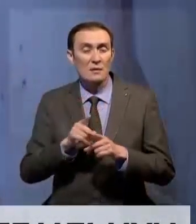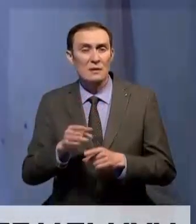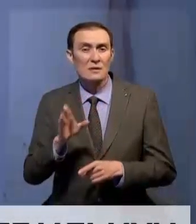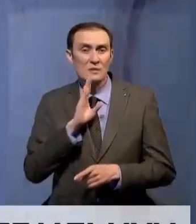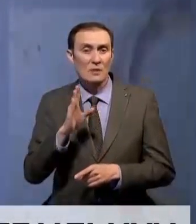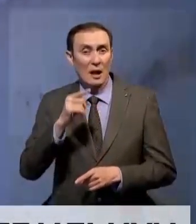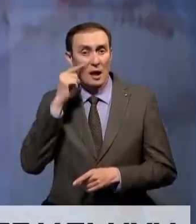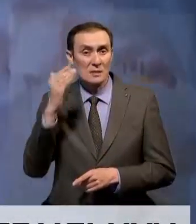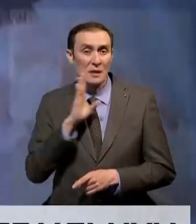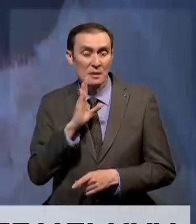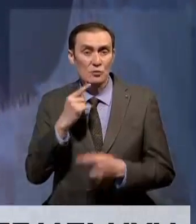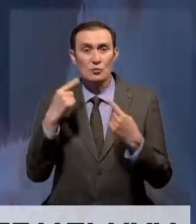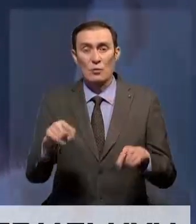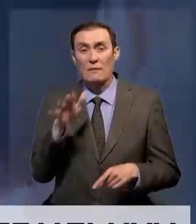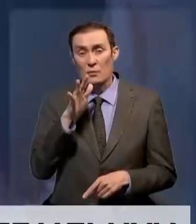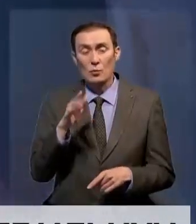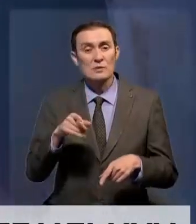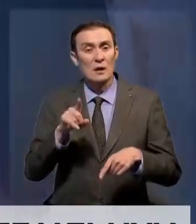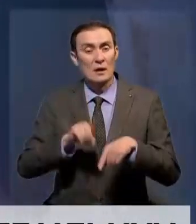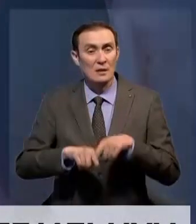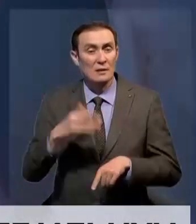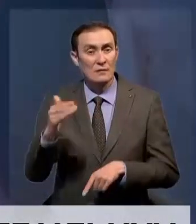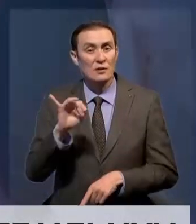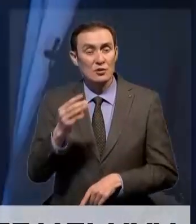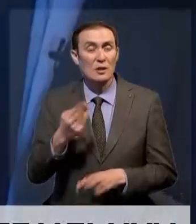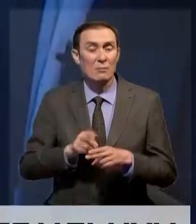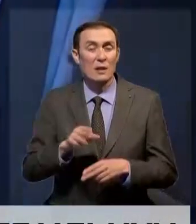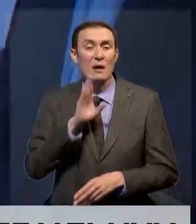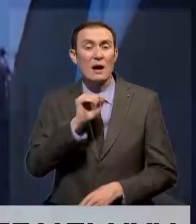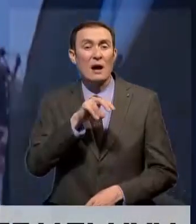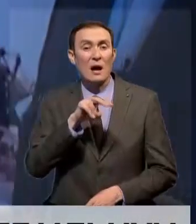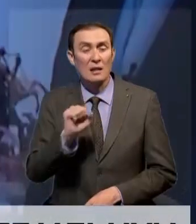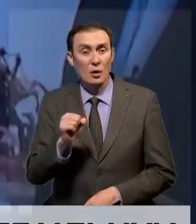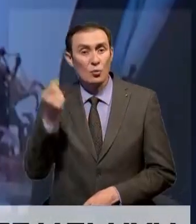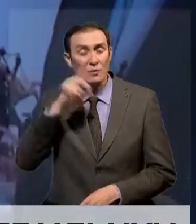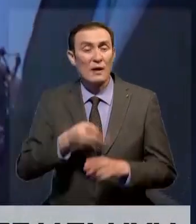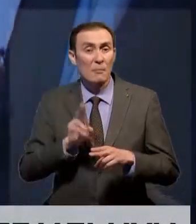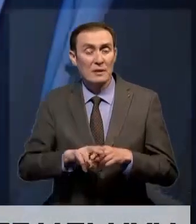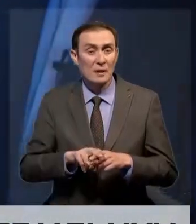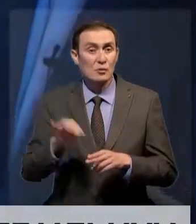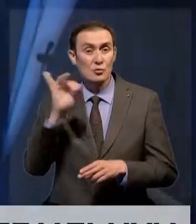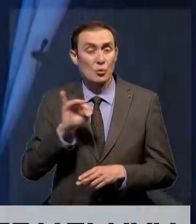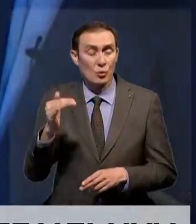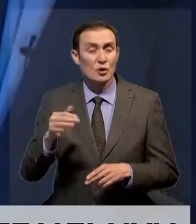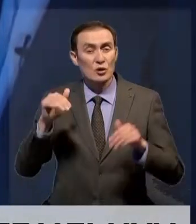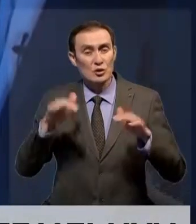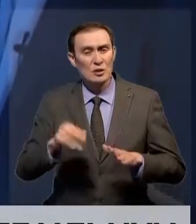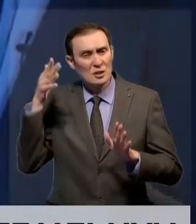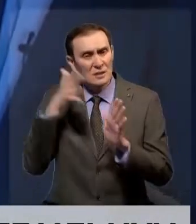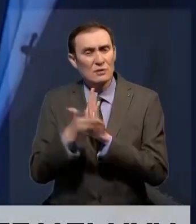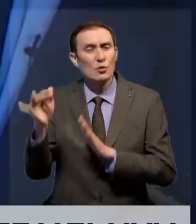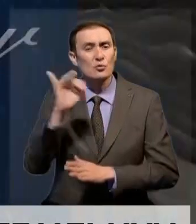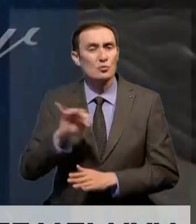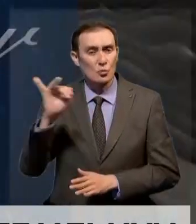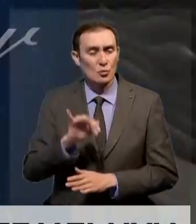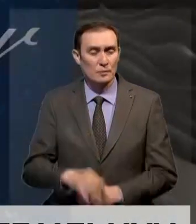Загадочная азиатка с картины была из другого времени, но из родных краев Иришева. Это была Алла Ильчун. Узнав об этом удивительном факте, он решил исследовать ее